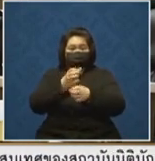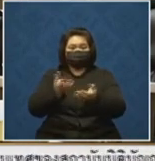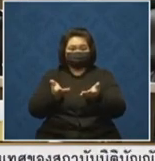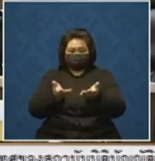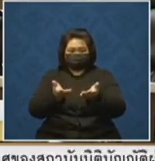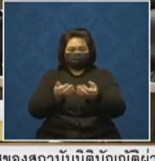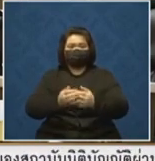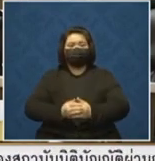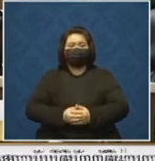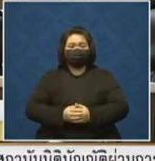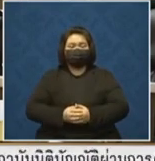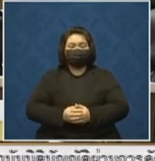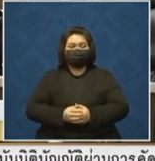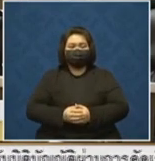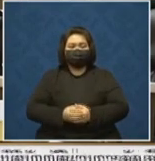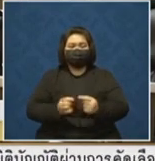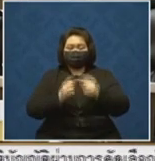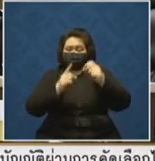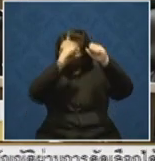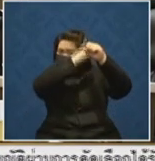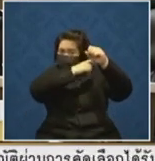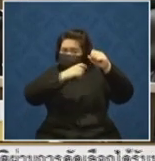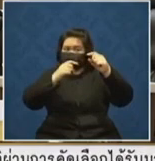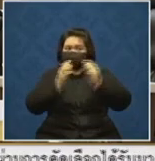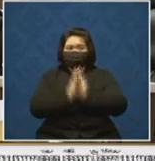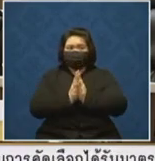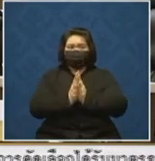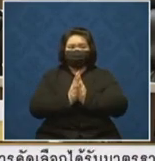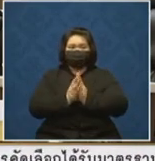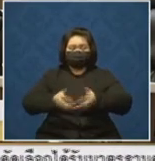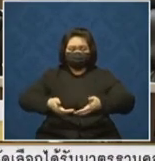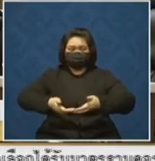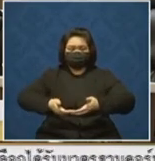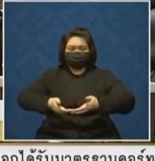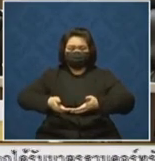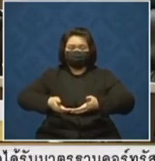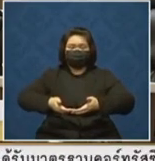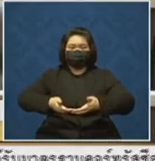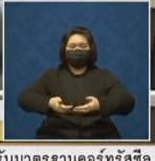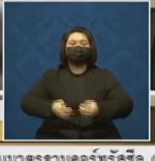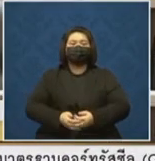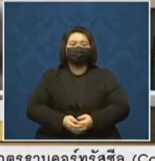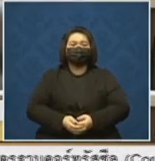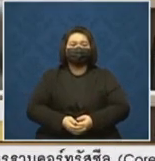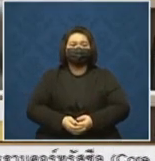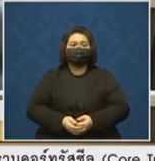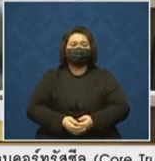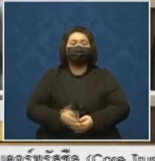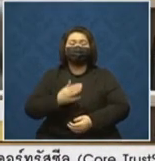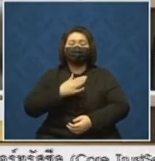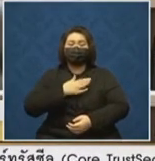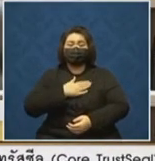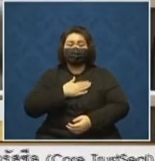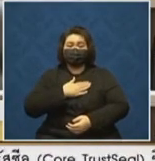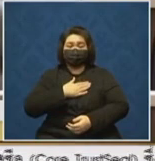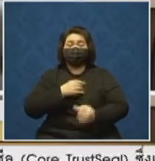ง YouTube ถามทาง Facebook เลยมงคลกิจเธออย่าว่าพี่จะถามว่าไอ้การที่คนในสส1คนแล้วเดินเข้าไปในคอกแล้วมีโอกาส